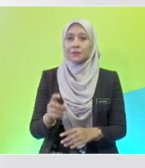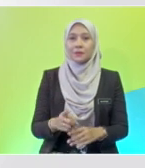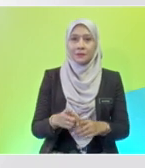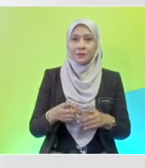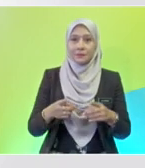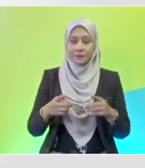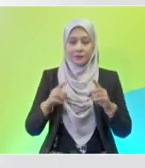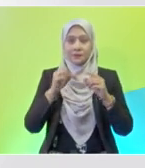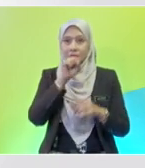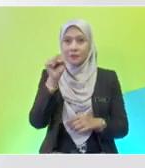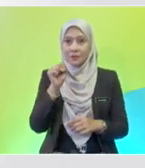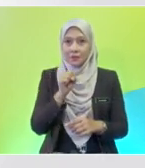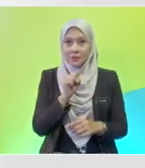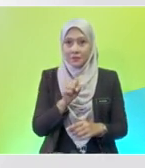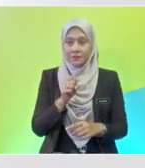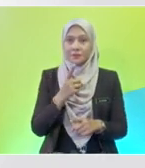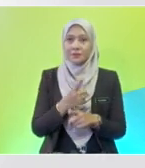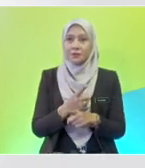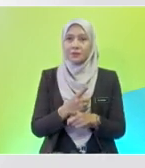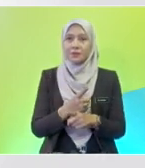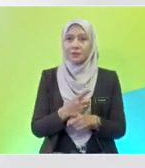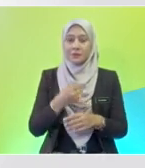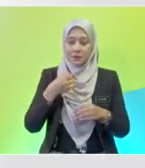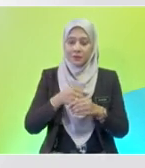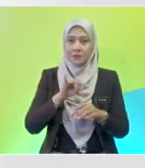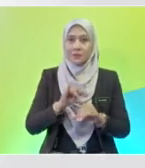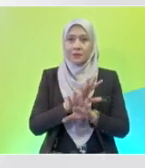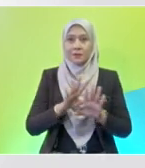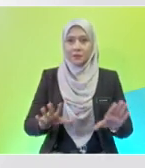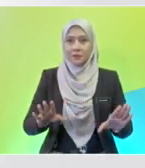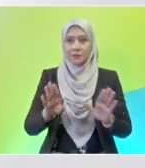di SIM yang tidak bertindak balas